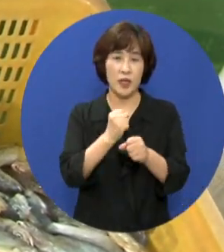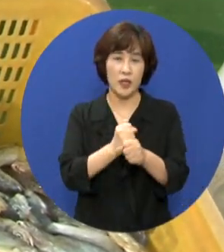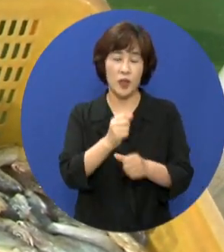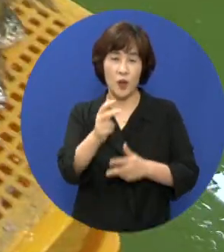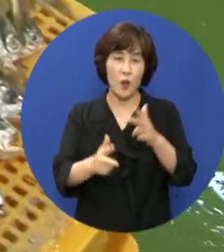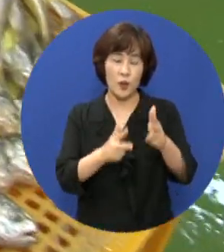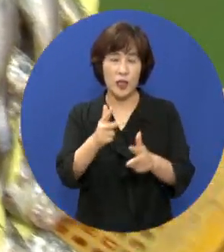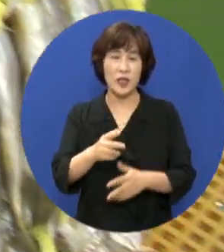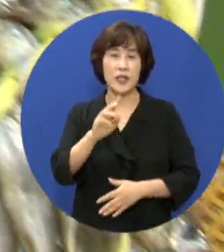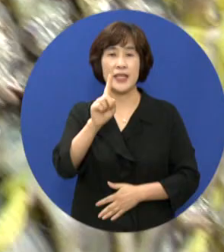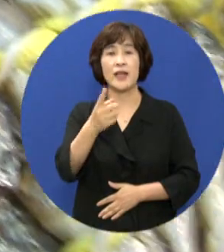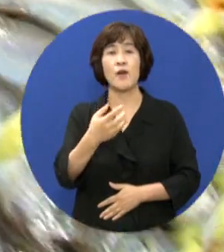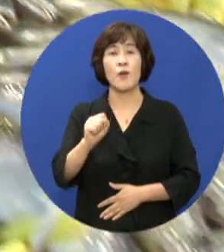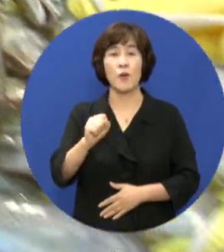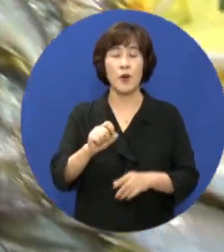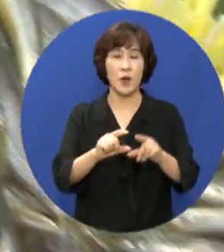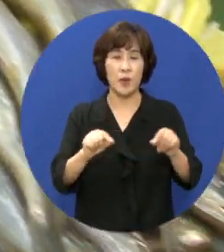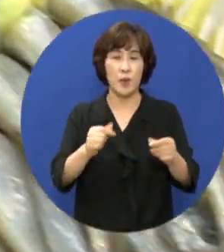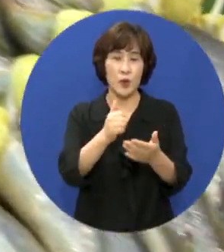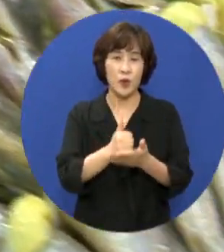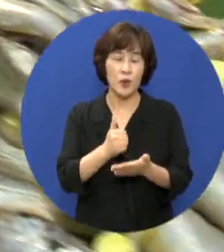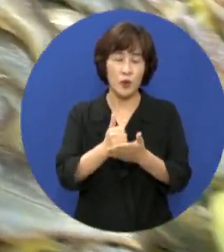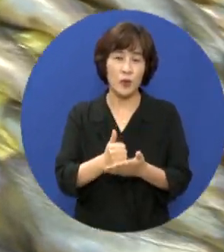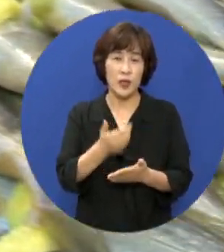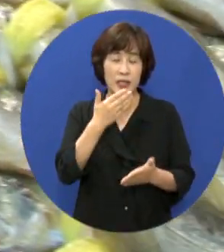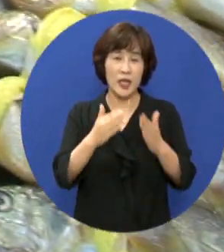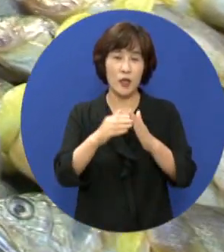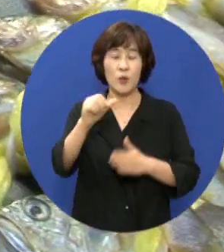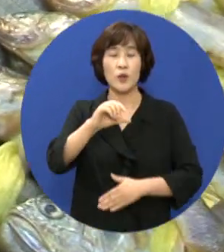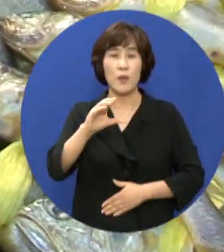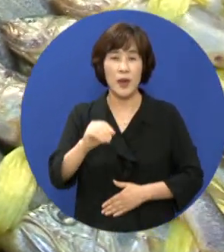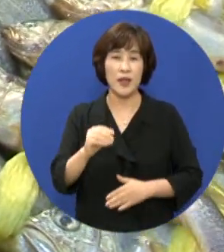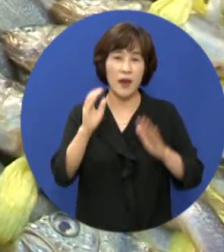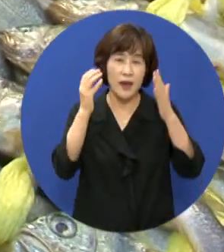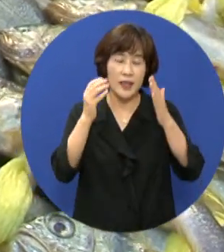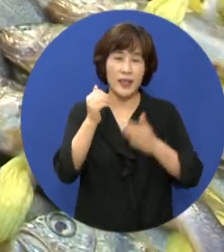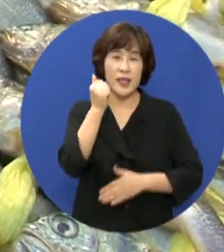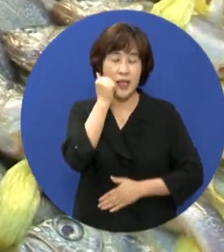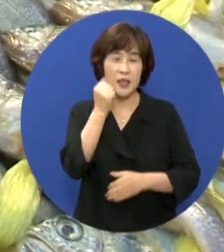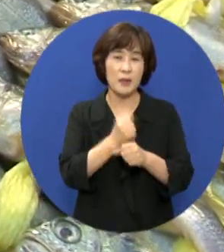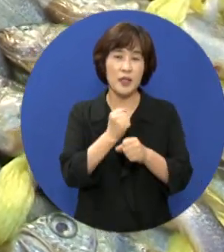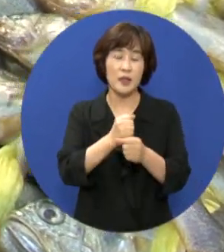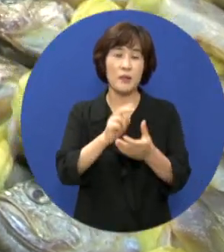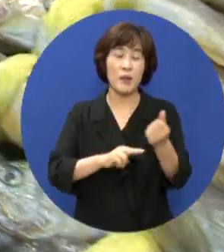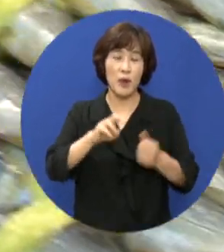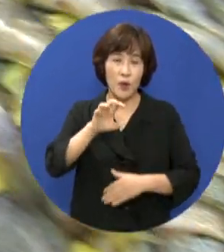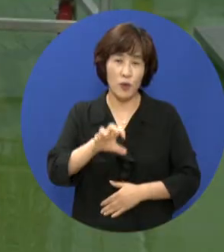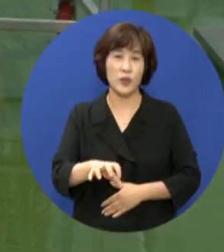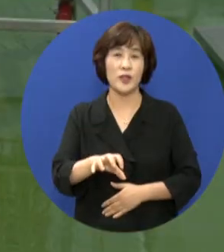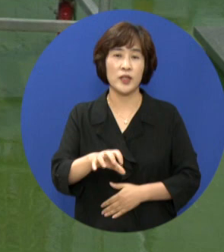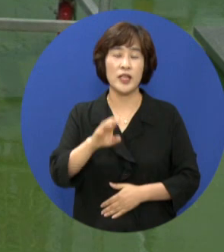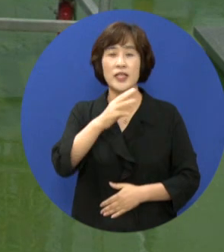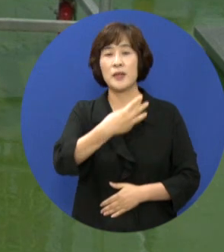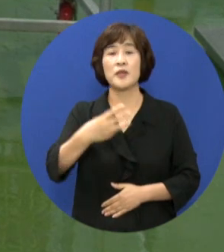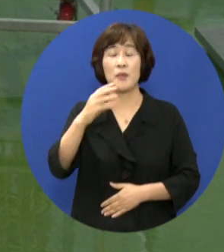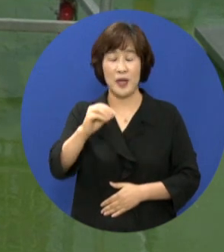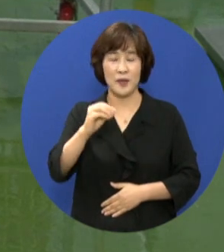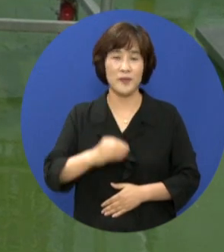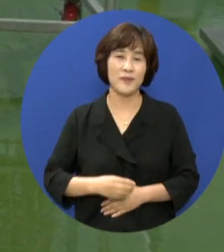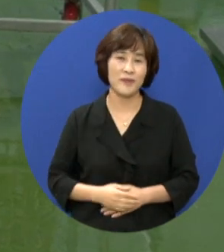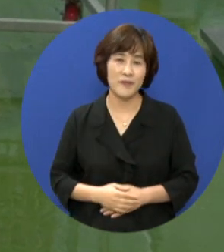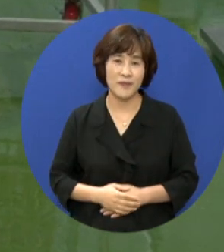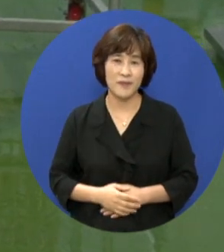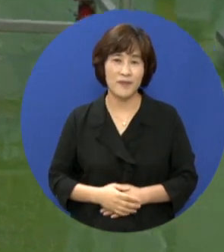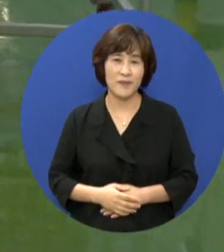가공업 쏘 1억원 식품접객업소 5000만 원 어린이 기호식품 우수 판매 지정 희망 업소 3천만 원